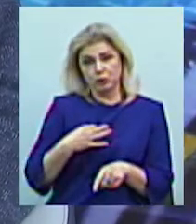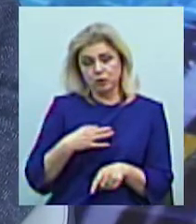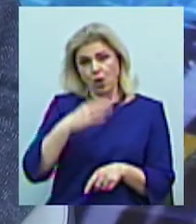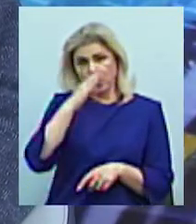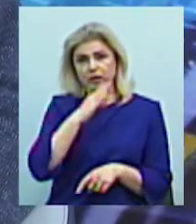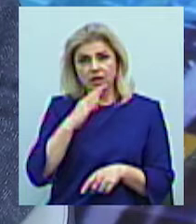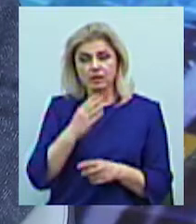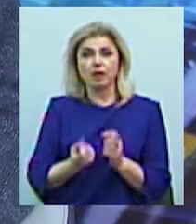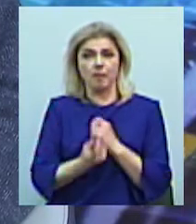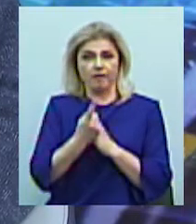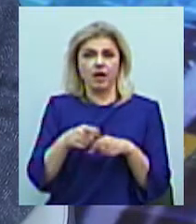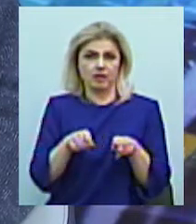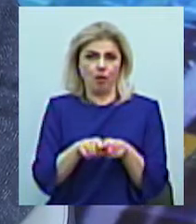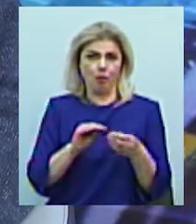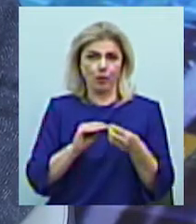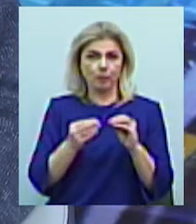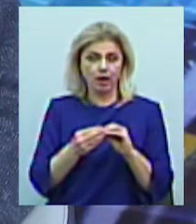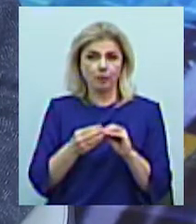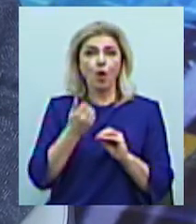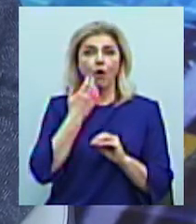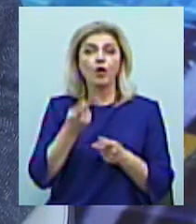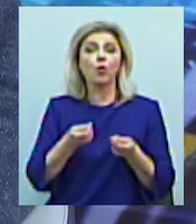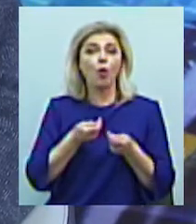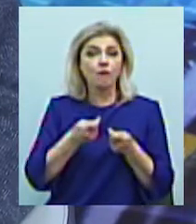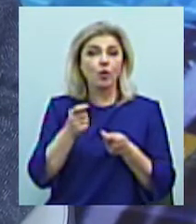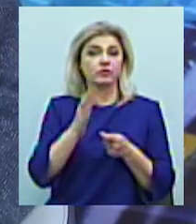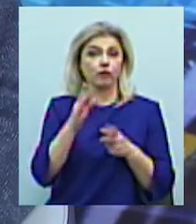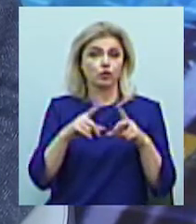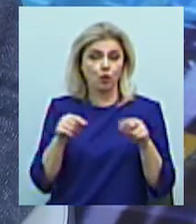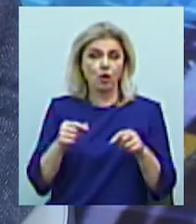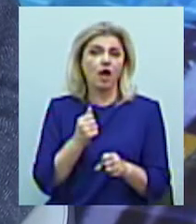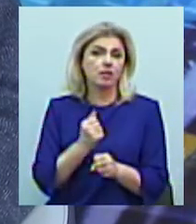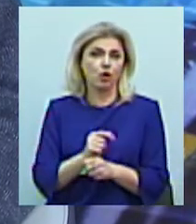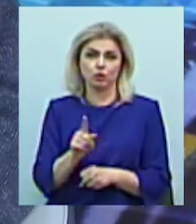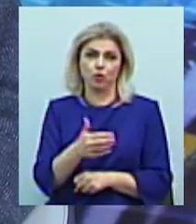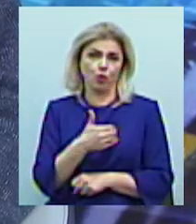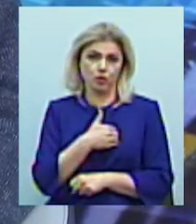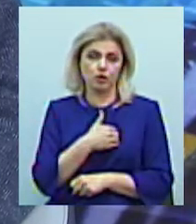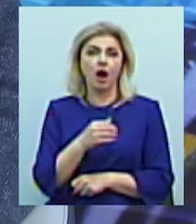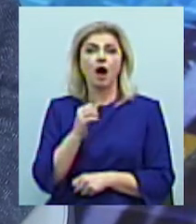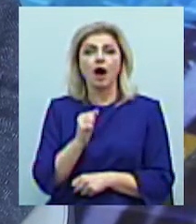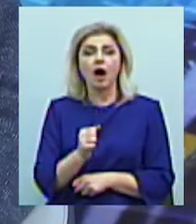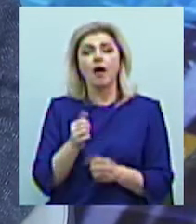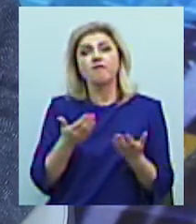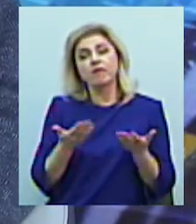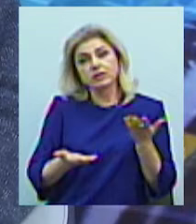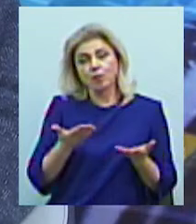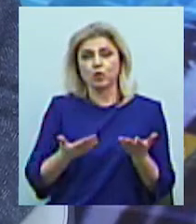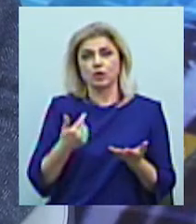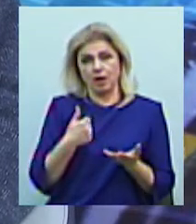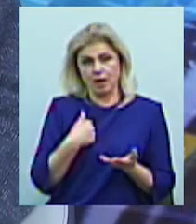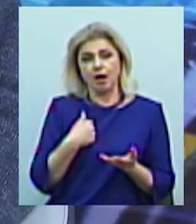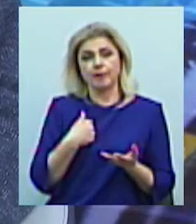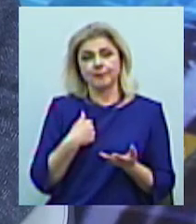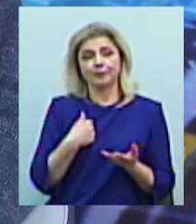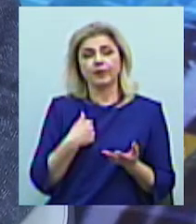в учебном учреждении руководство делает, что хочет. А те, кто поставляет продукты, они, может быть, возможно, я допускаю, якобы, как